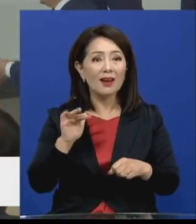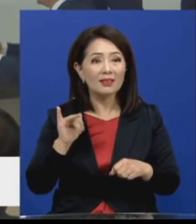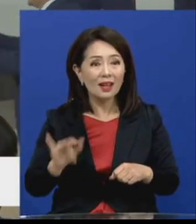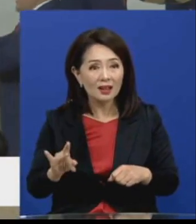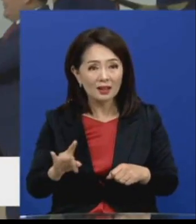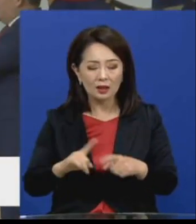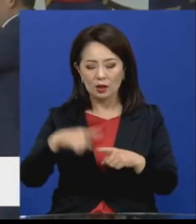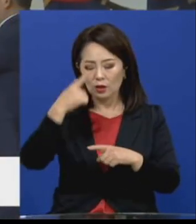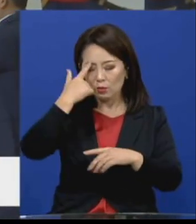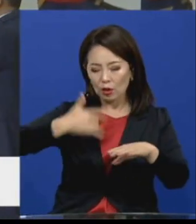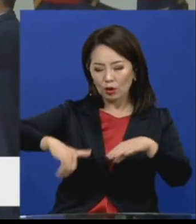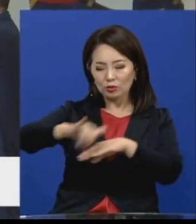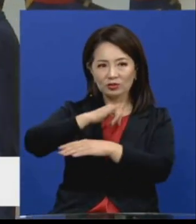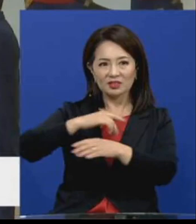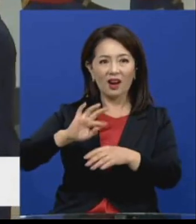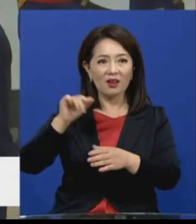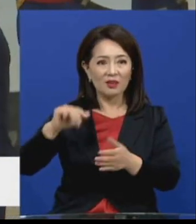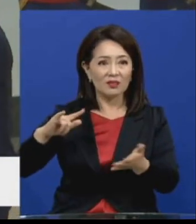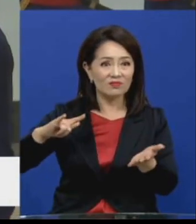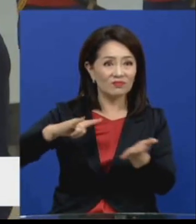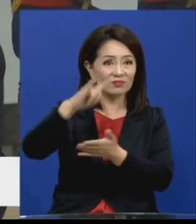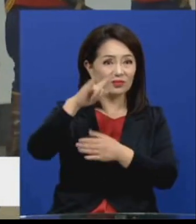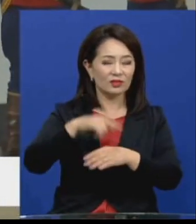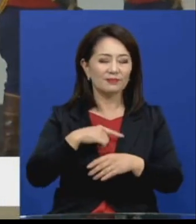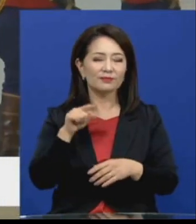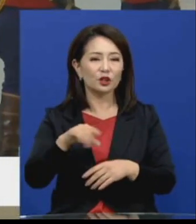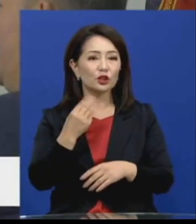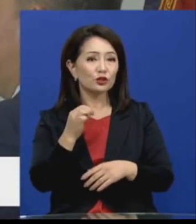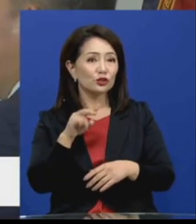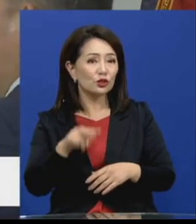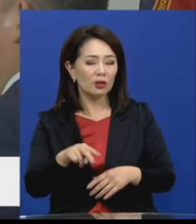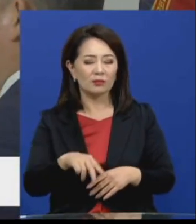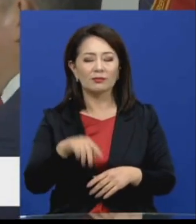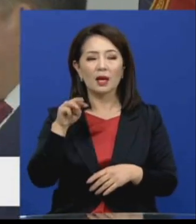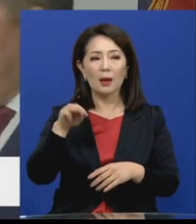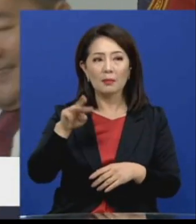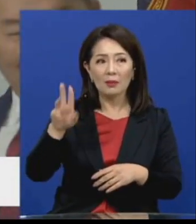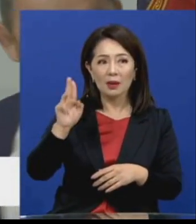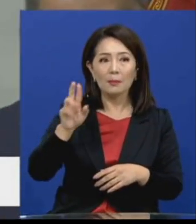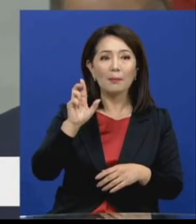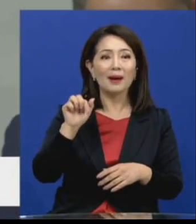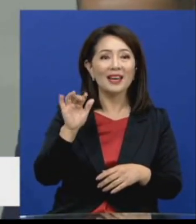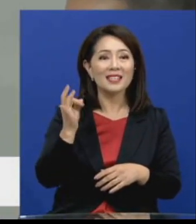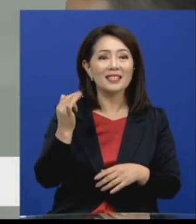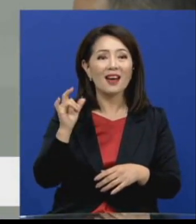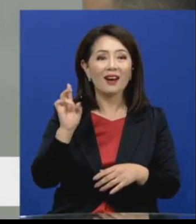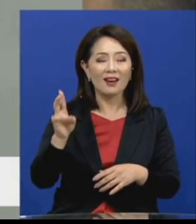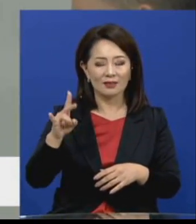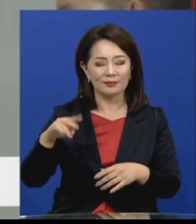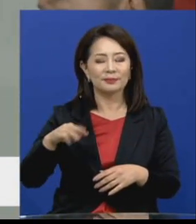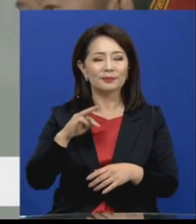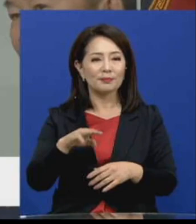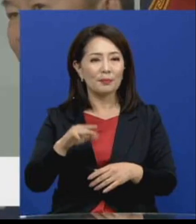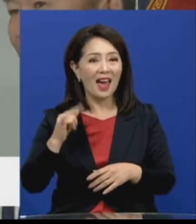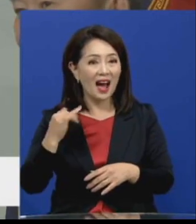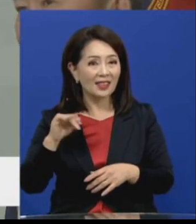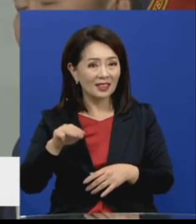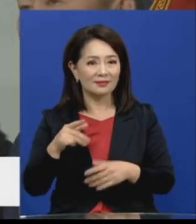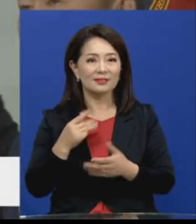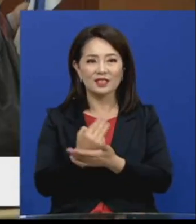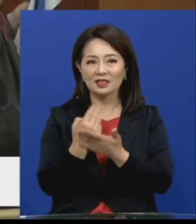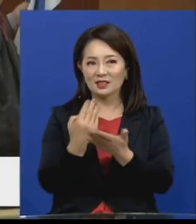Монгол Улсын гавьяат нисэх цолоор Мяд төрийн өмчит тувцас компани агаар үйлхийн дарга Баяр Сайхан нарыг тус тус шагнасан юм а.